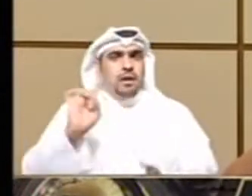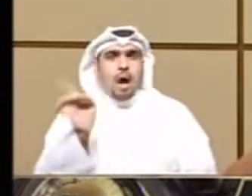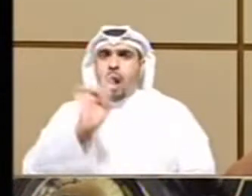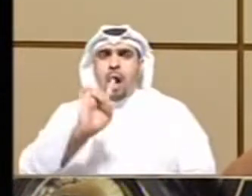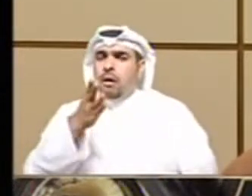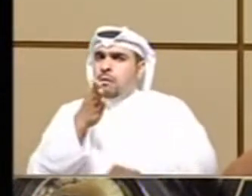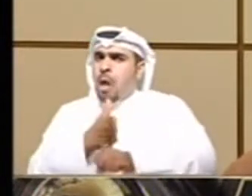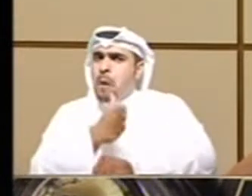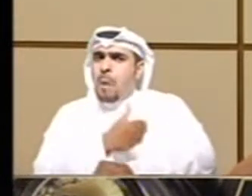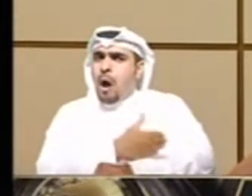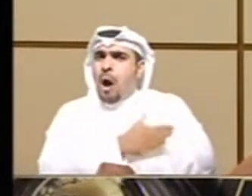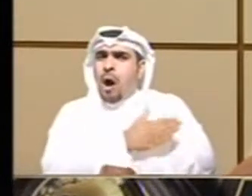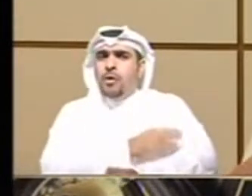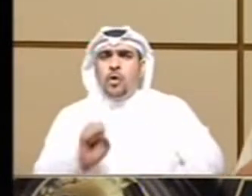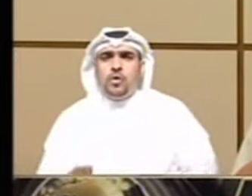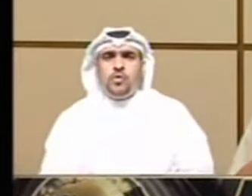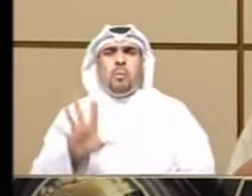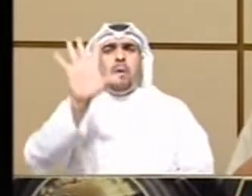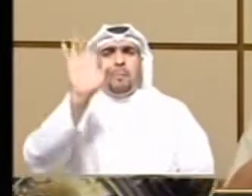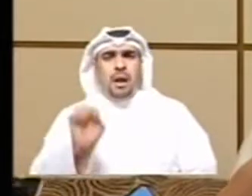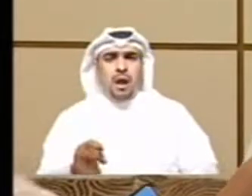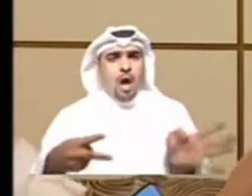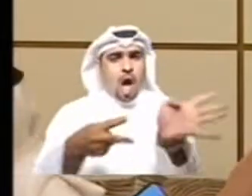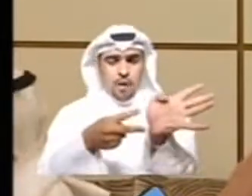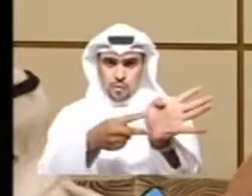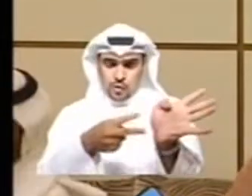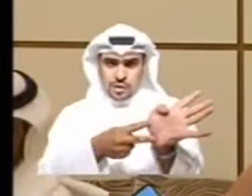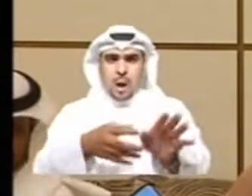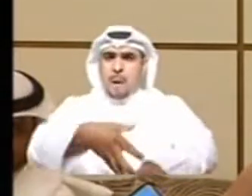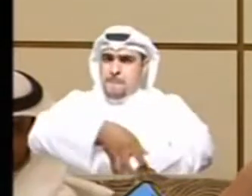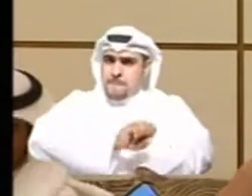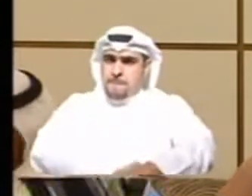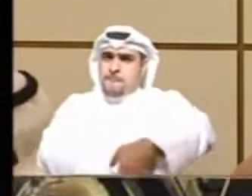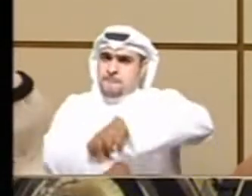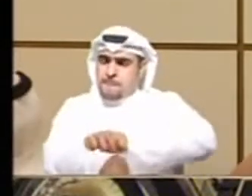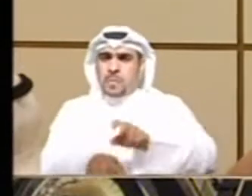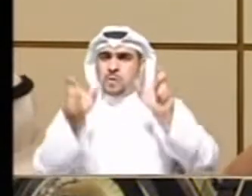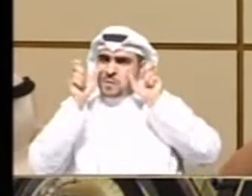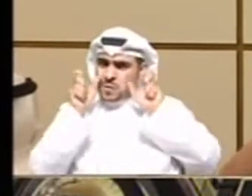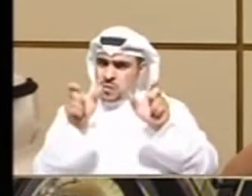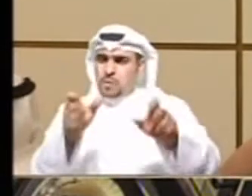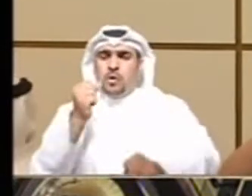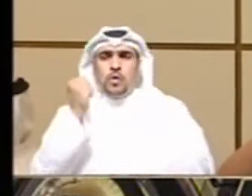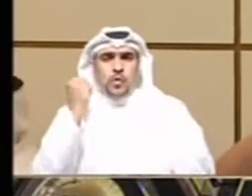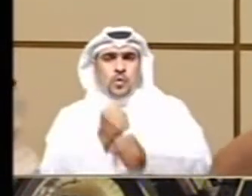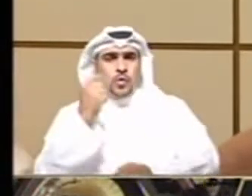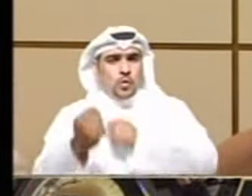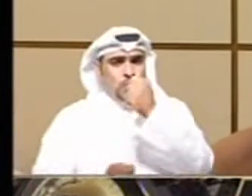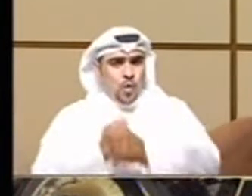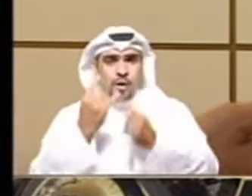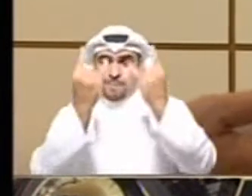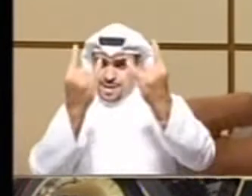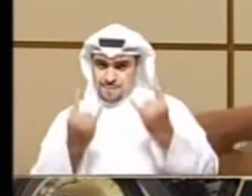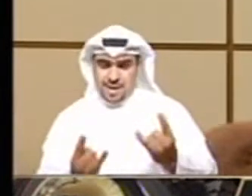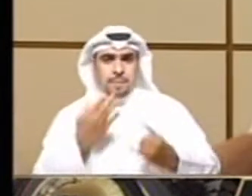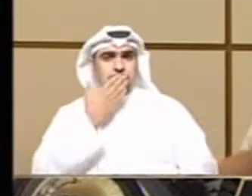يعني اللي أفنوا جهد عملهم للوصول إلى منصات التتويج من خلال العمل